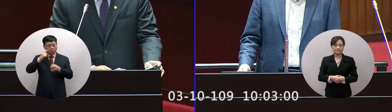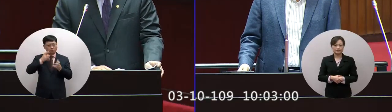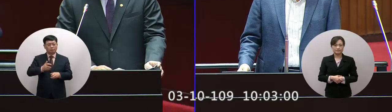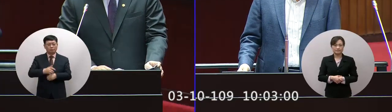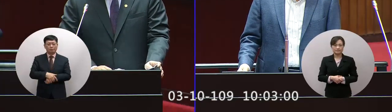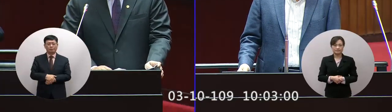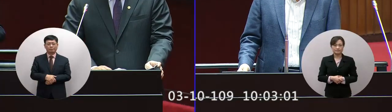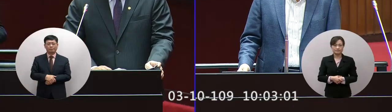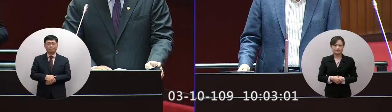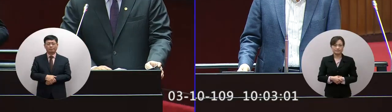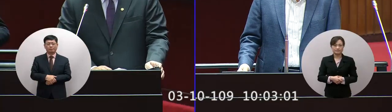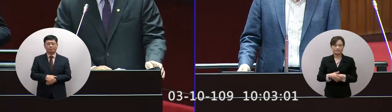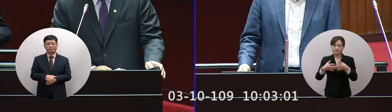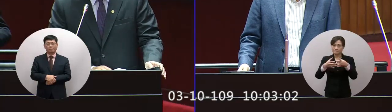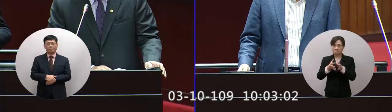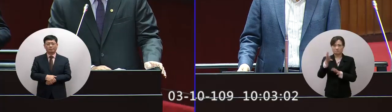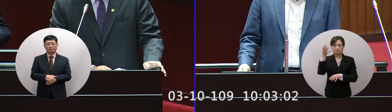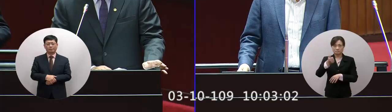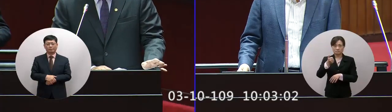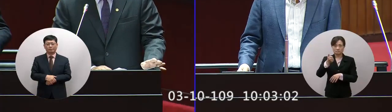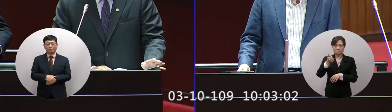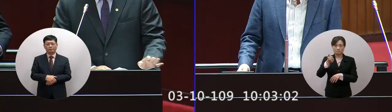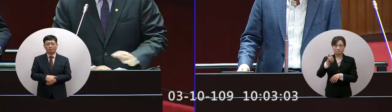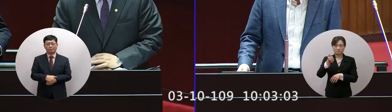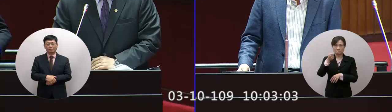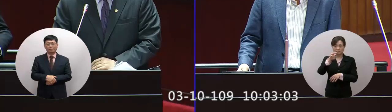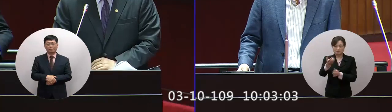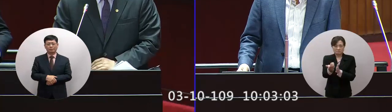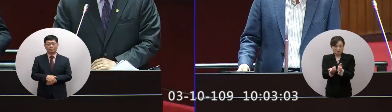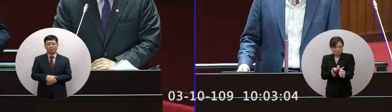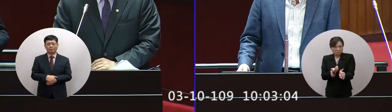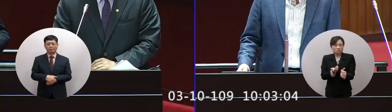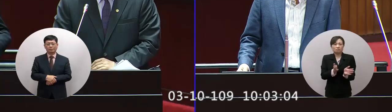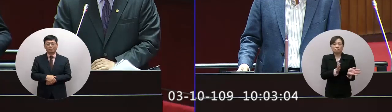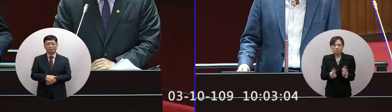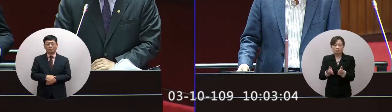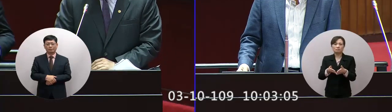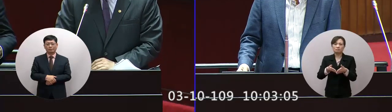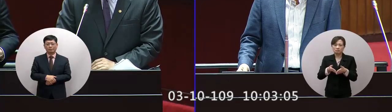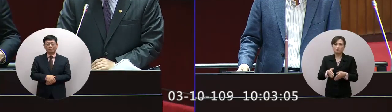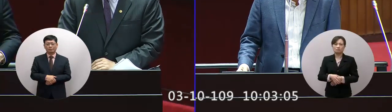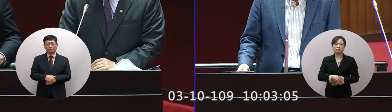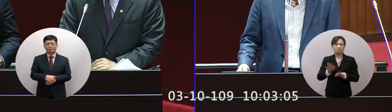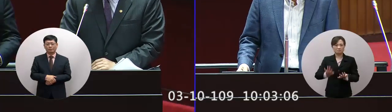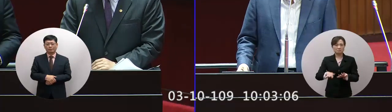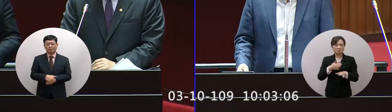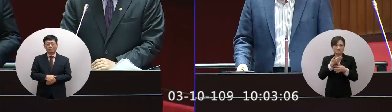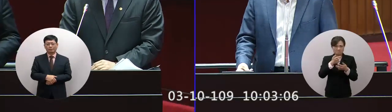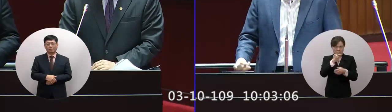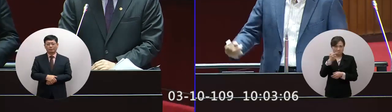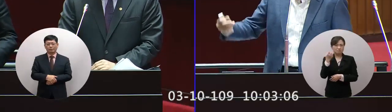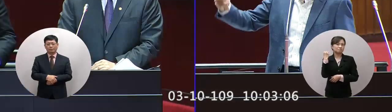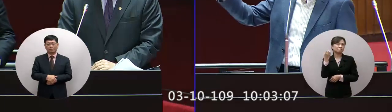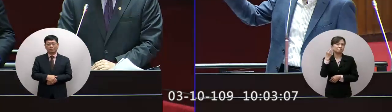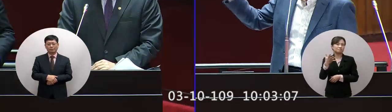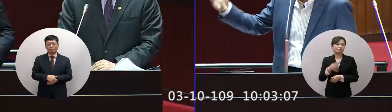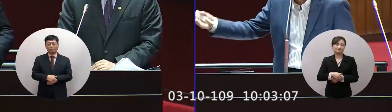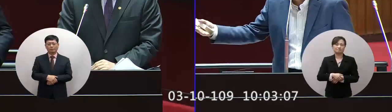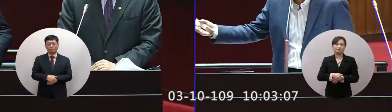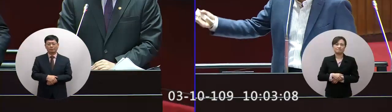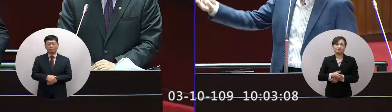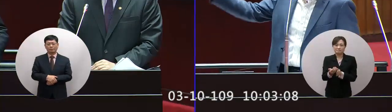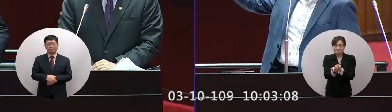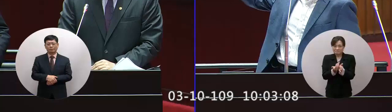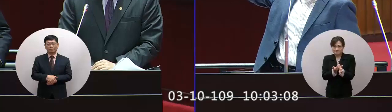点。 这个部长要超前部署现在最流行的一句话，这个现在已经不是